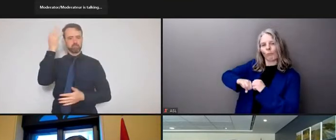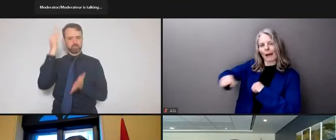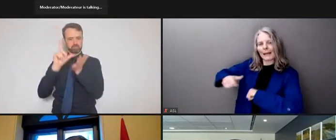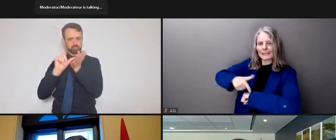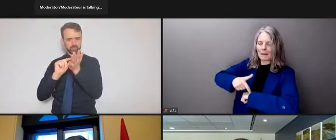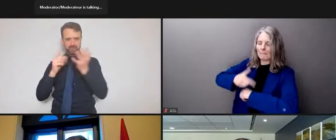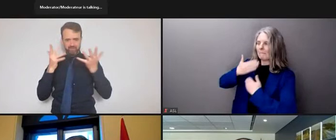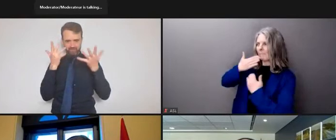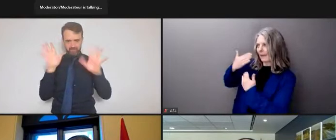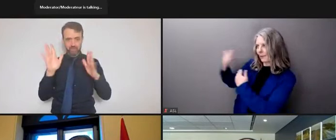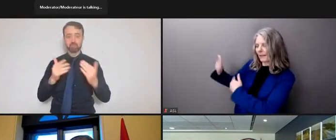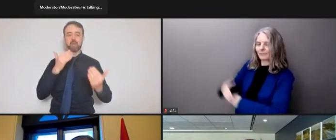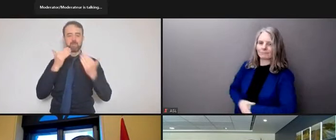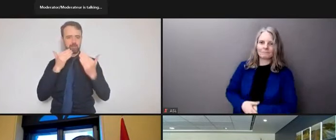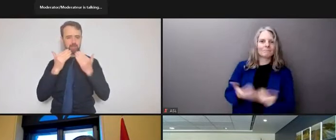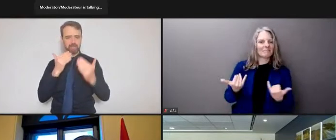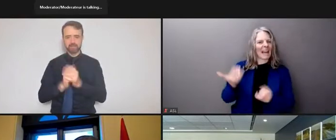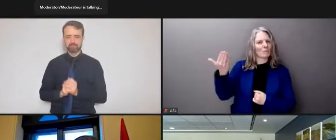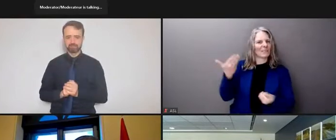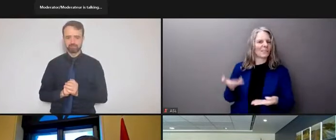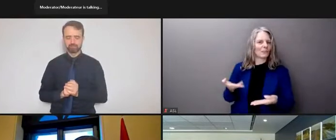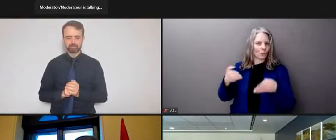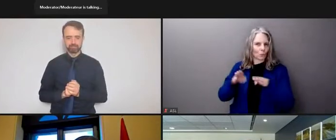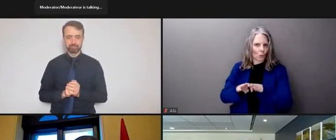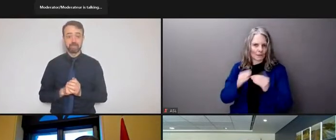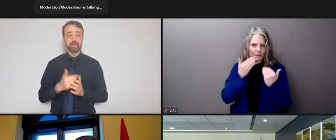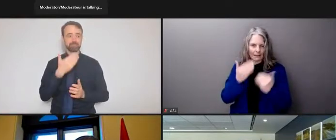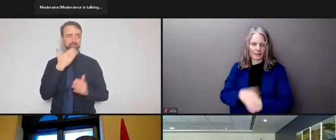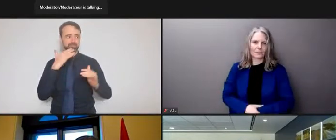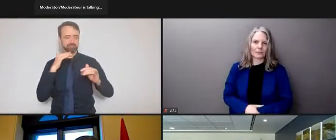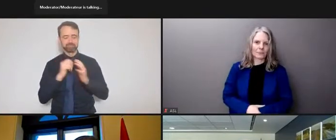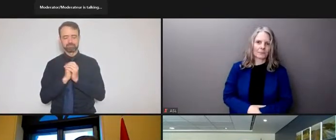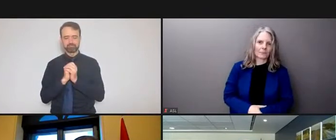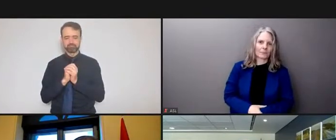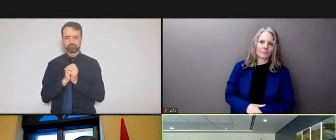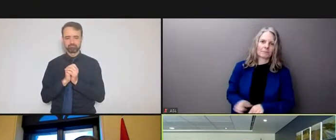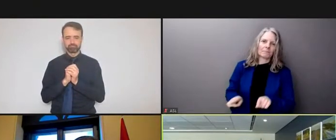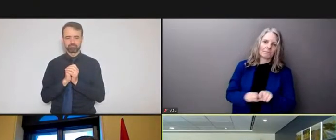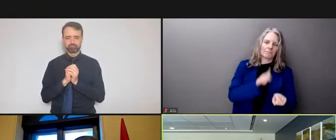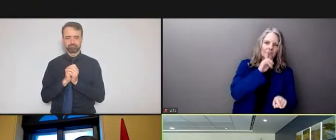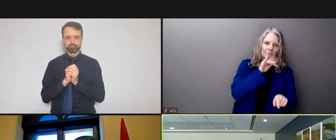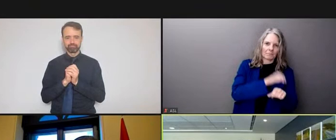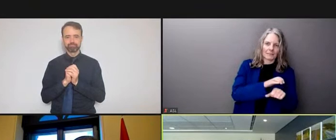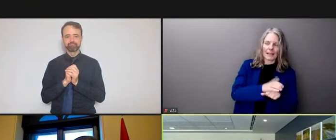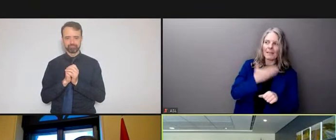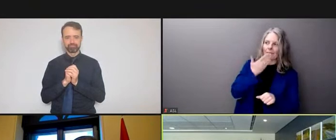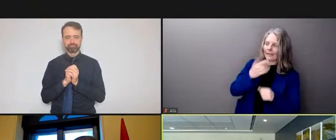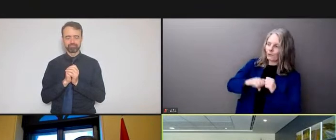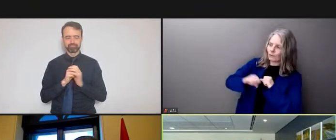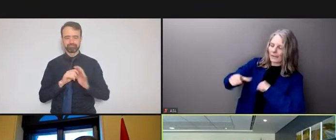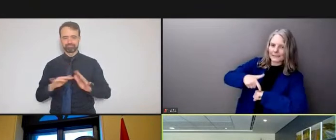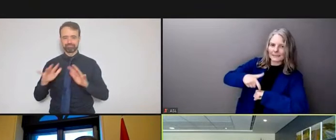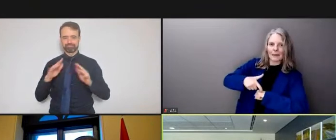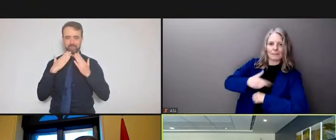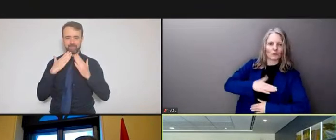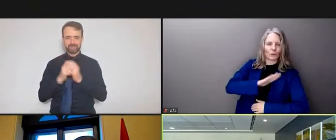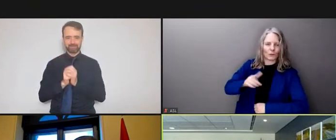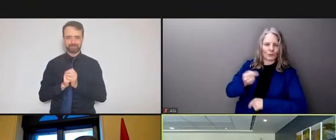conference thank you again to the ministers who stayed a bit longer so have a great day merci Catherine merci Catherine